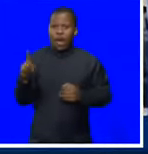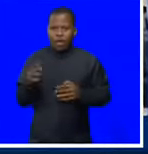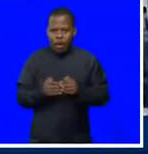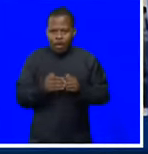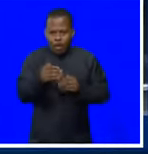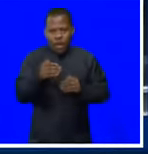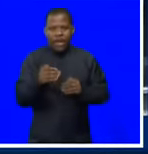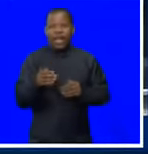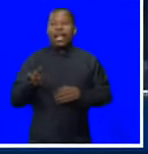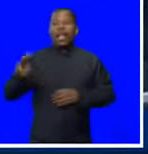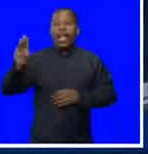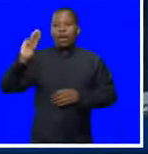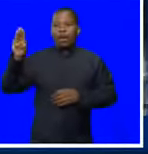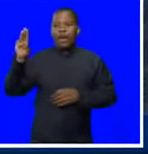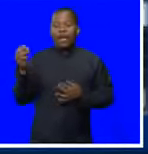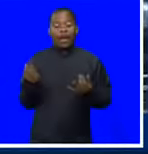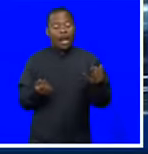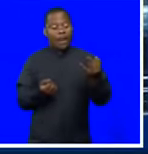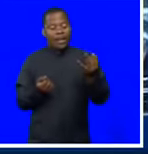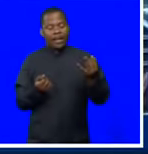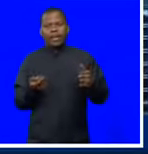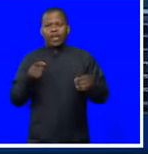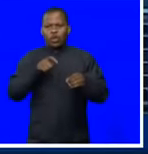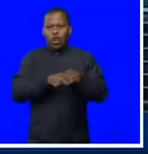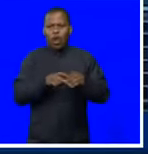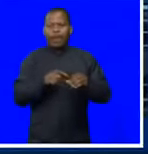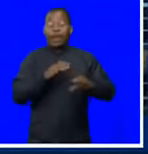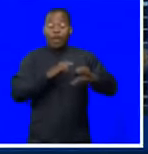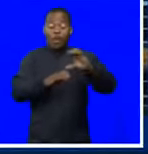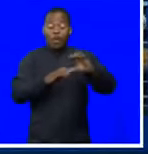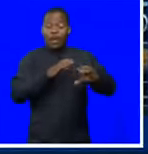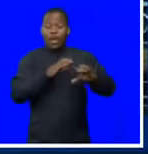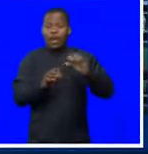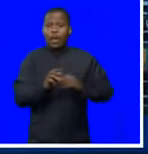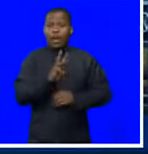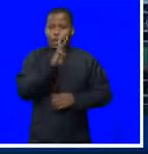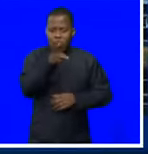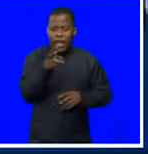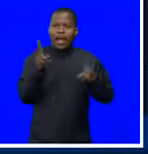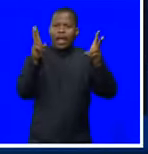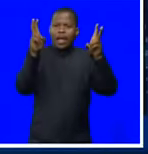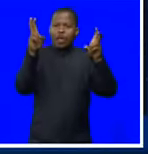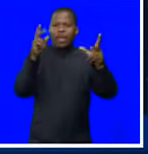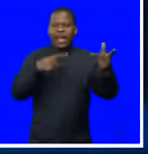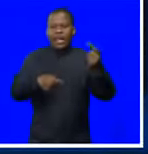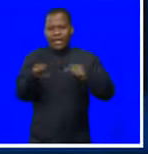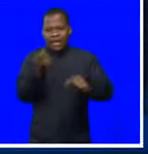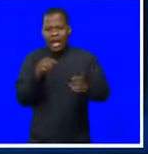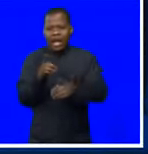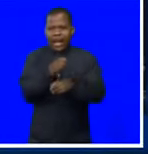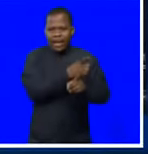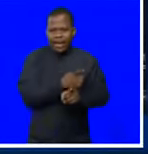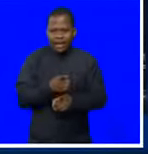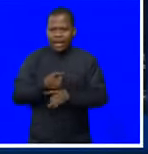mengameli lababili kubheke ukuthi babambeke tinkulumo ikakhulukathi nasendzabeni tekuthengiselana emkhathini kwawo lamave